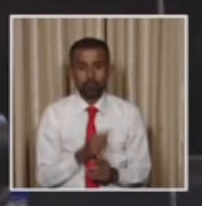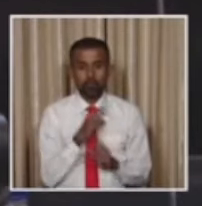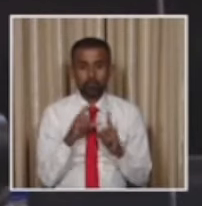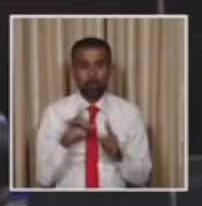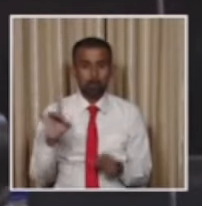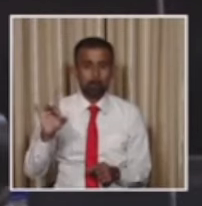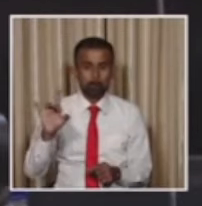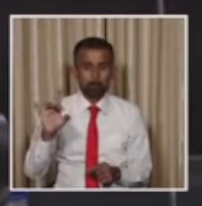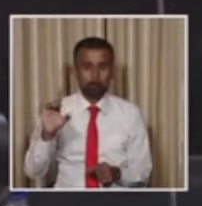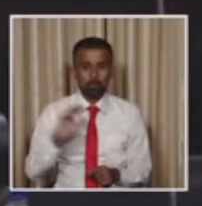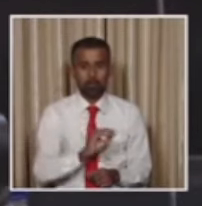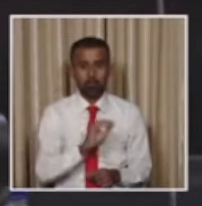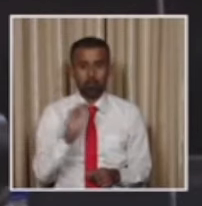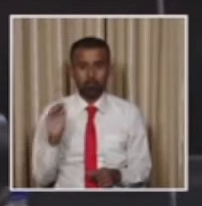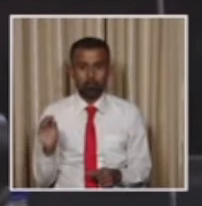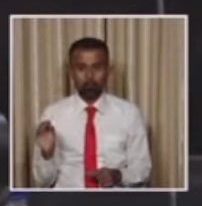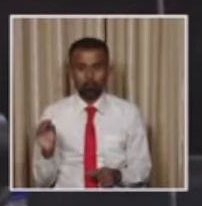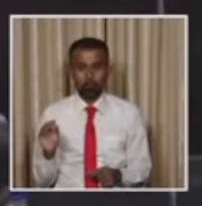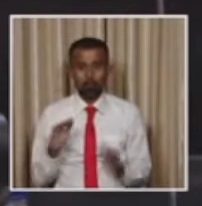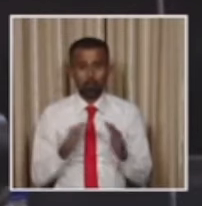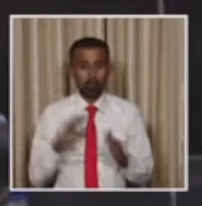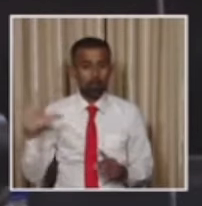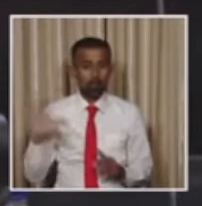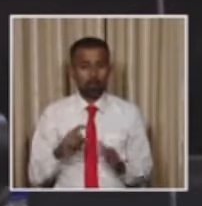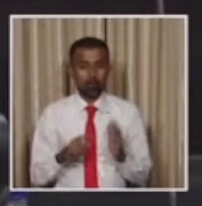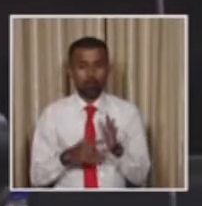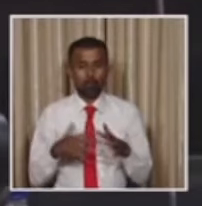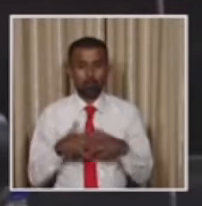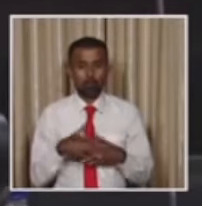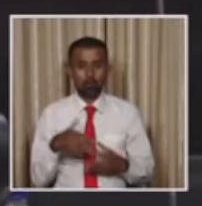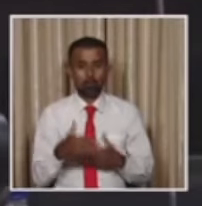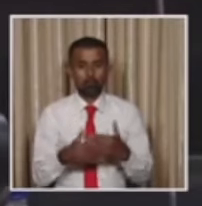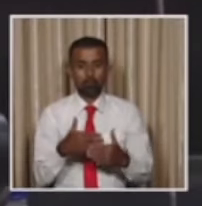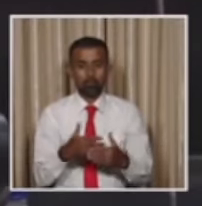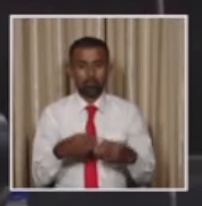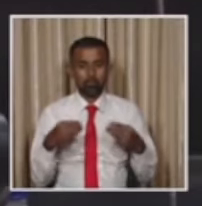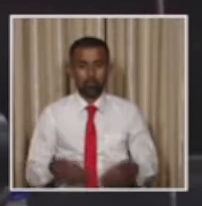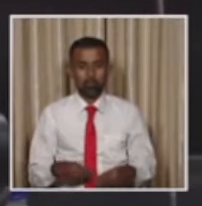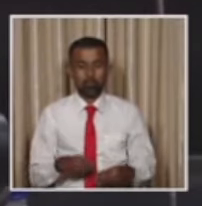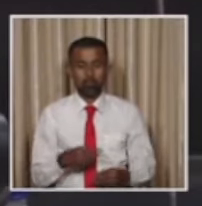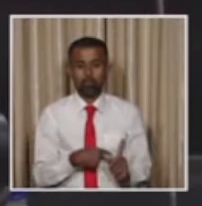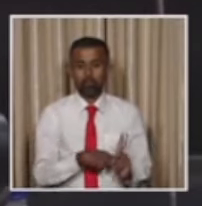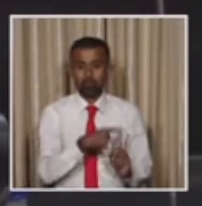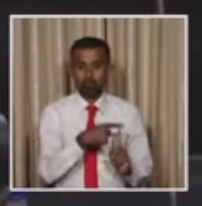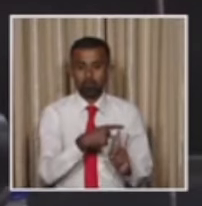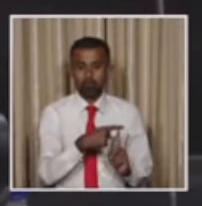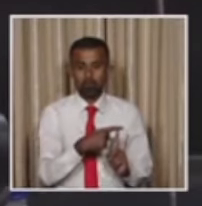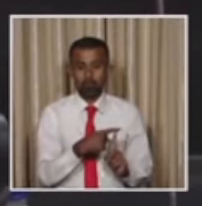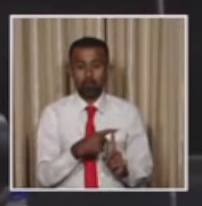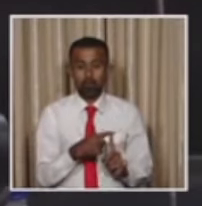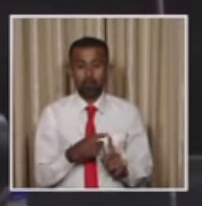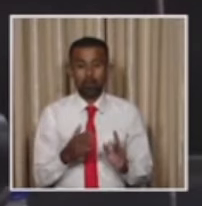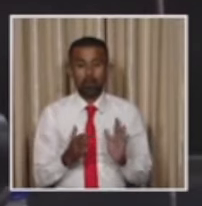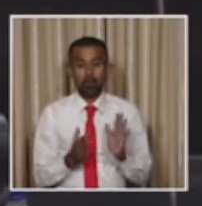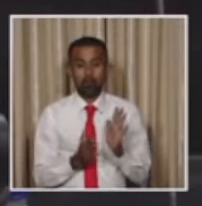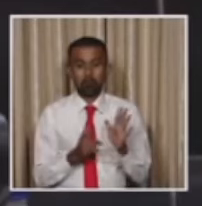දෙසැම්බර් 15 වෙනිදායින් පස්සේ නැවත මේ පරාටේ නීතිය ක්‍රියාත්මක වෙනකොට වැටිලා තිබිච්ච කට්ටිය නැගිටින්න මාර්ගස්ස